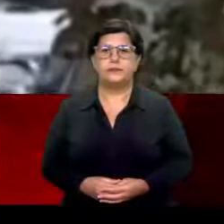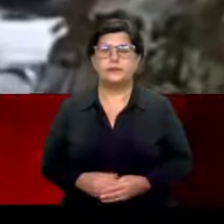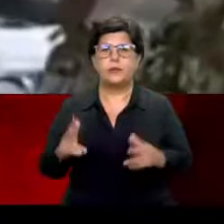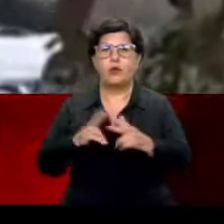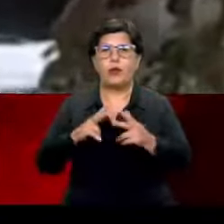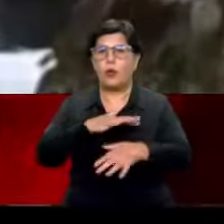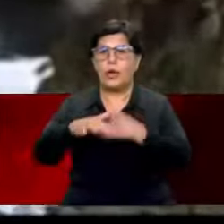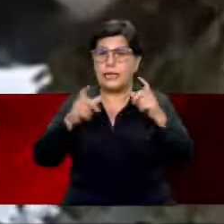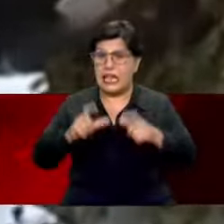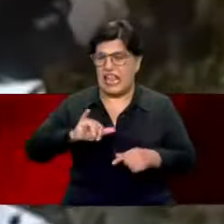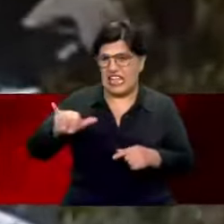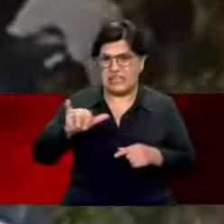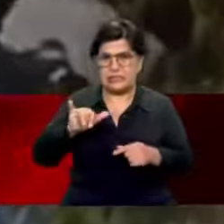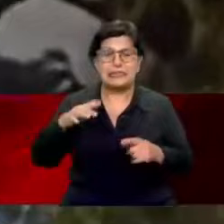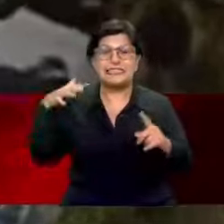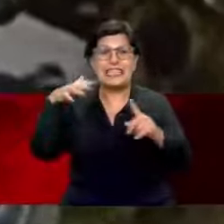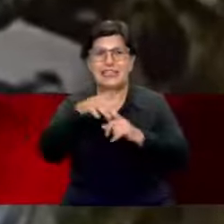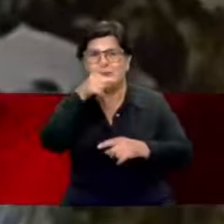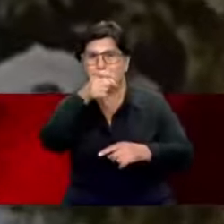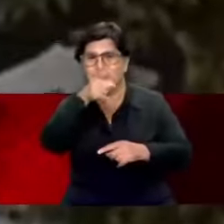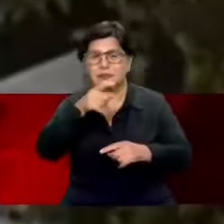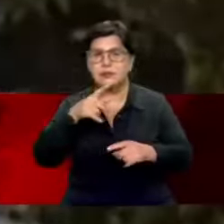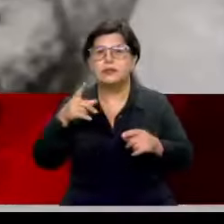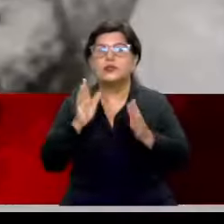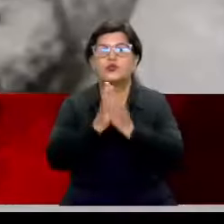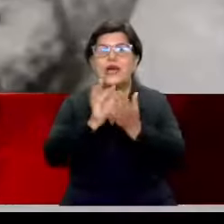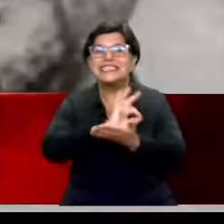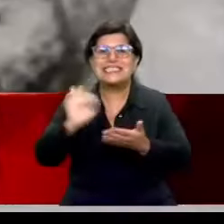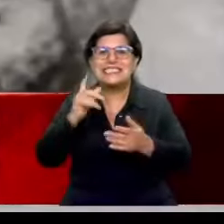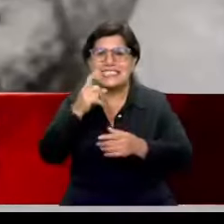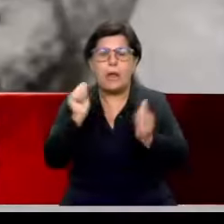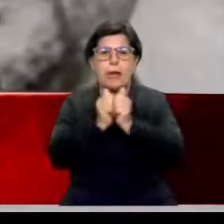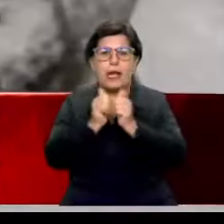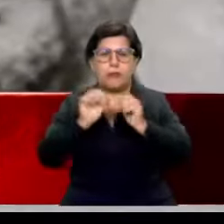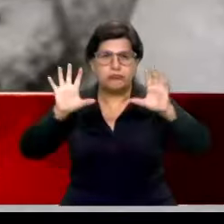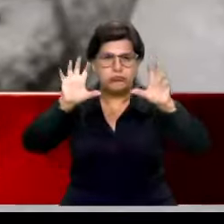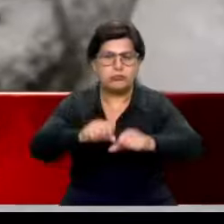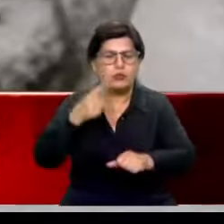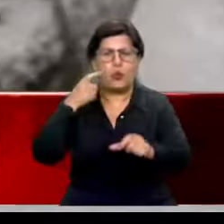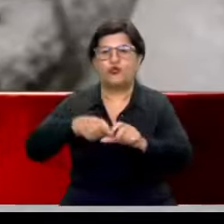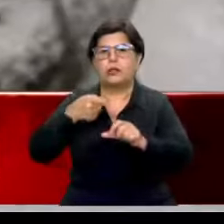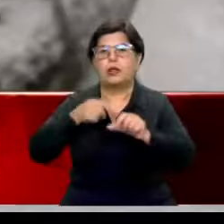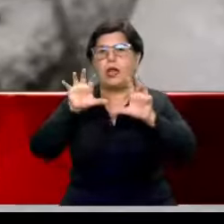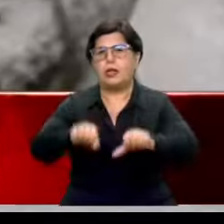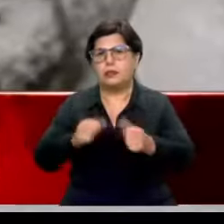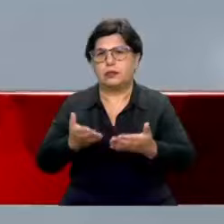Polis olay yerine yakındı. Saldırganı ruhsatsız silah ile birlikte etkisiz hale getirdi, gözaltına aldı.